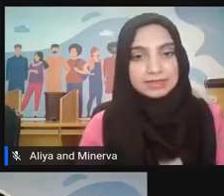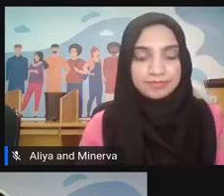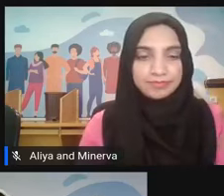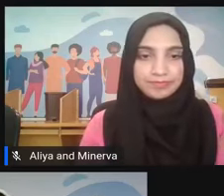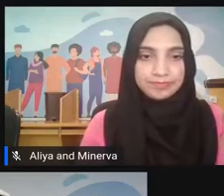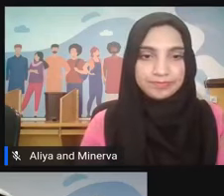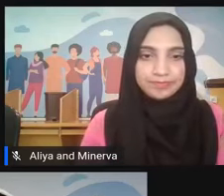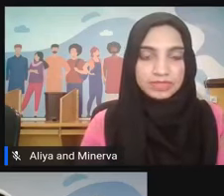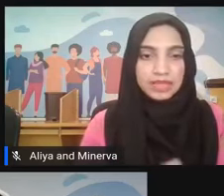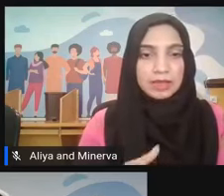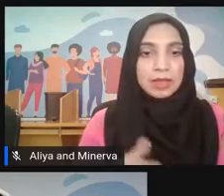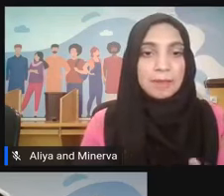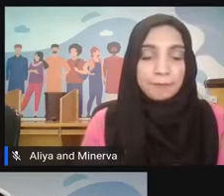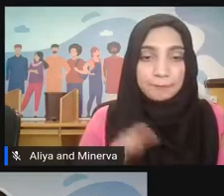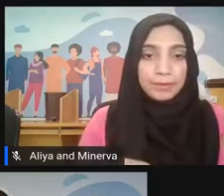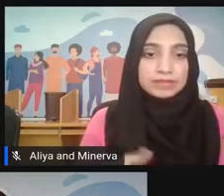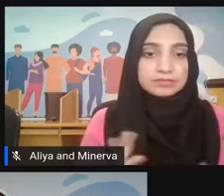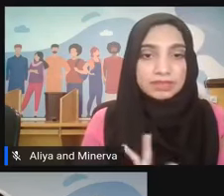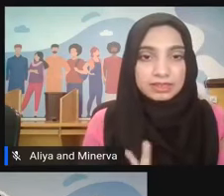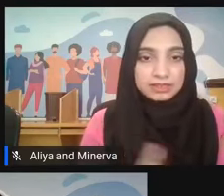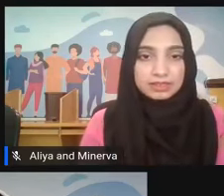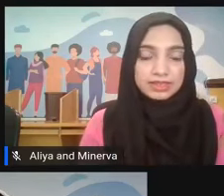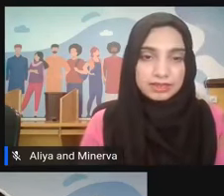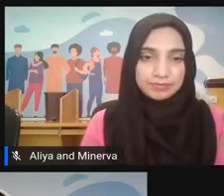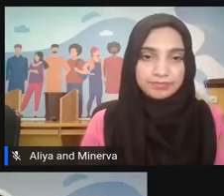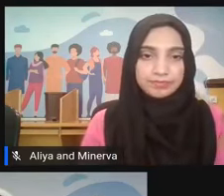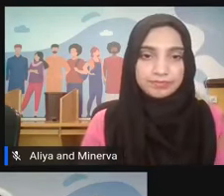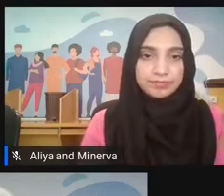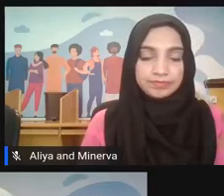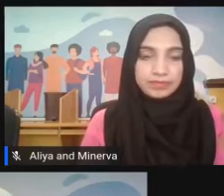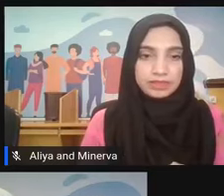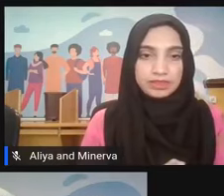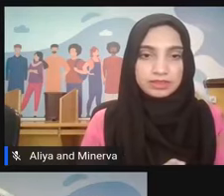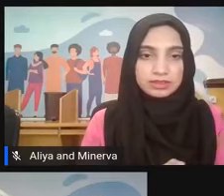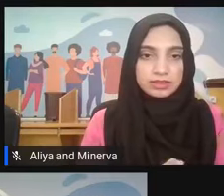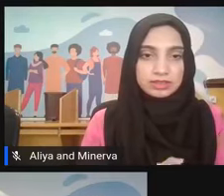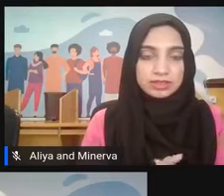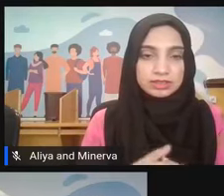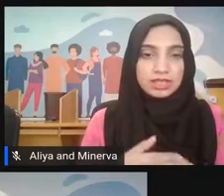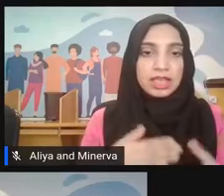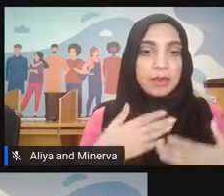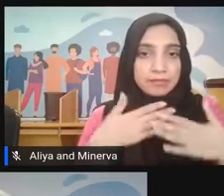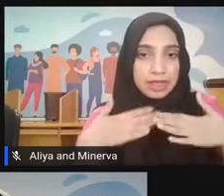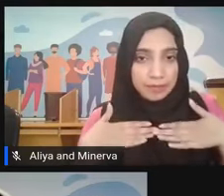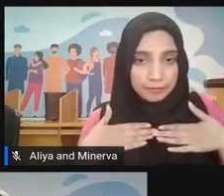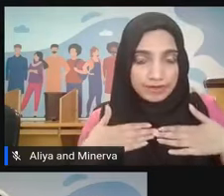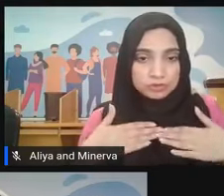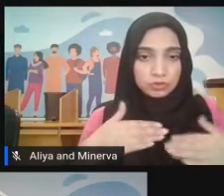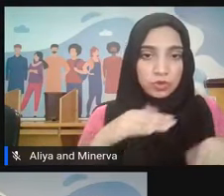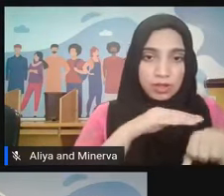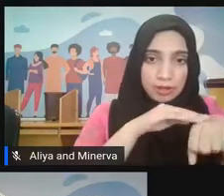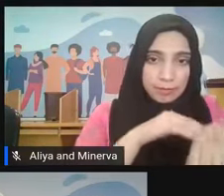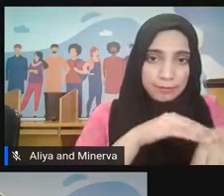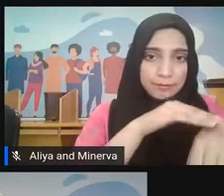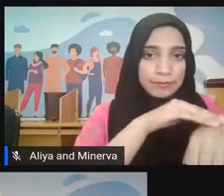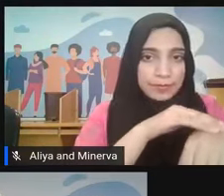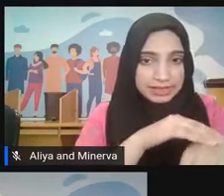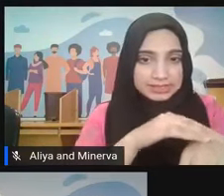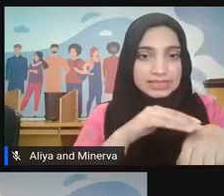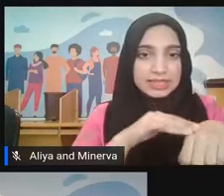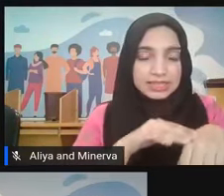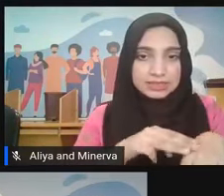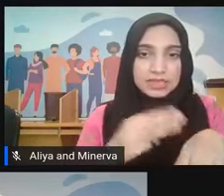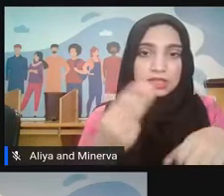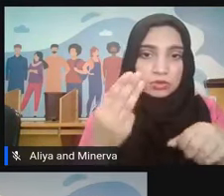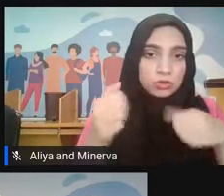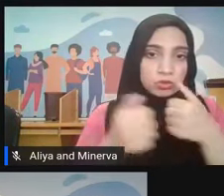डू, देन व्हाट आई एम सपोज टू डू, आई एम सपोज टू प्रेस माई ब्रेस्ट यूजिंग माई थ्री फिंगर्स. How do we do it? For example,